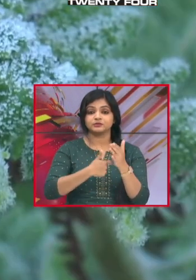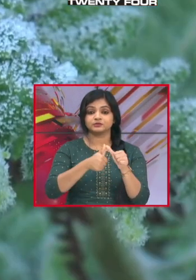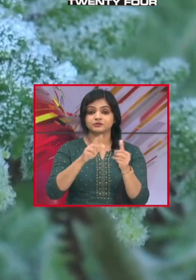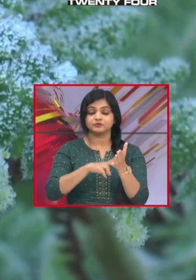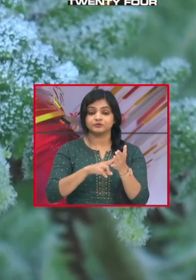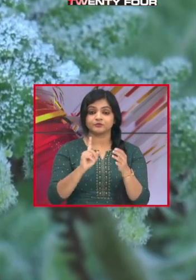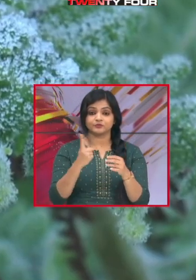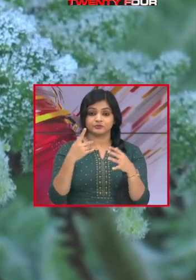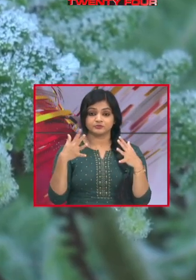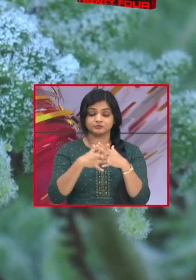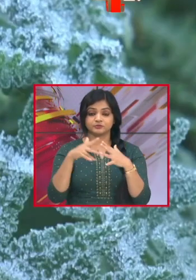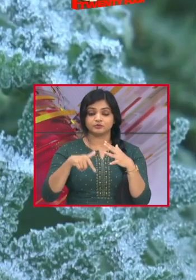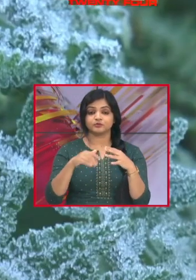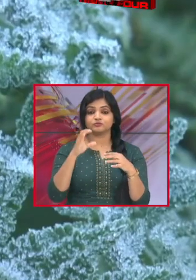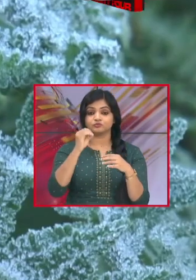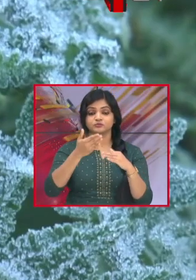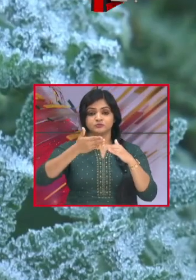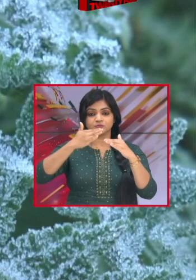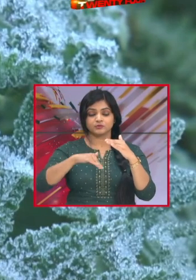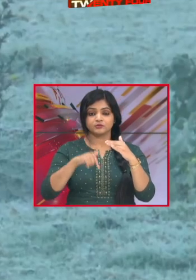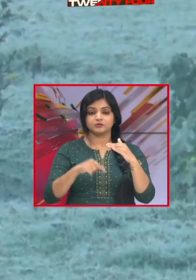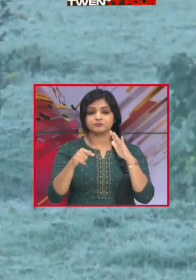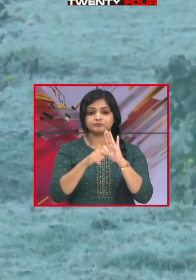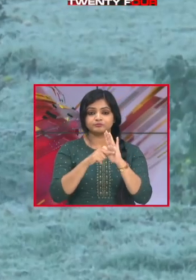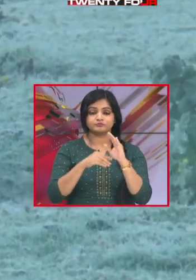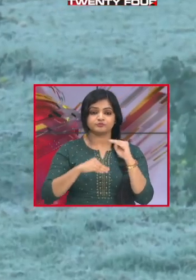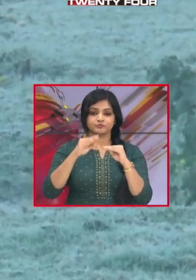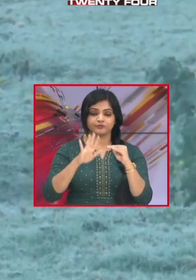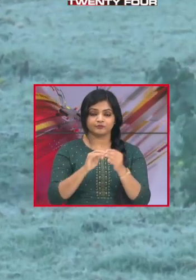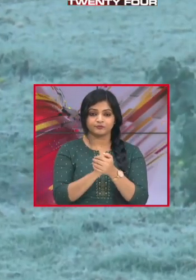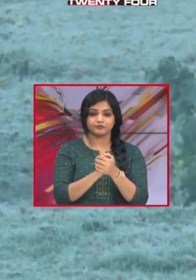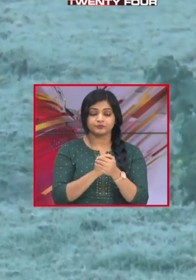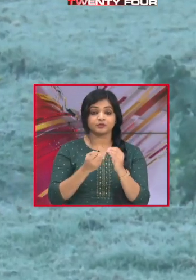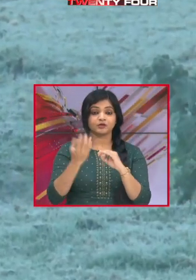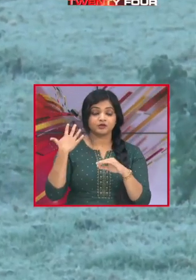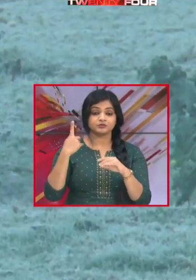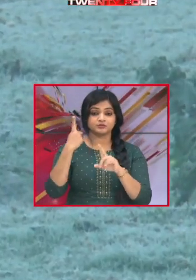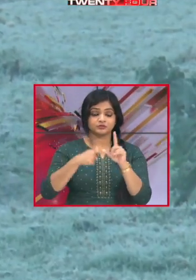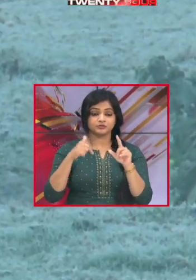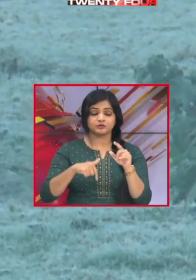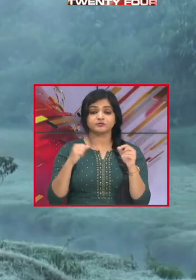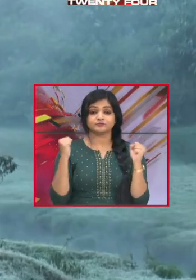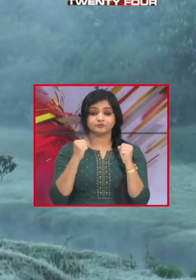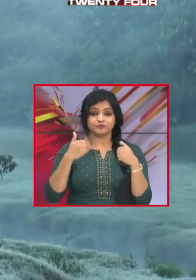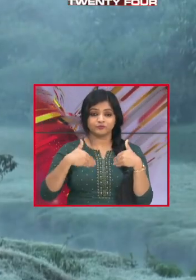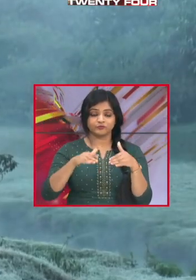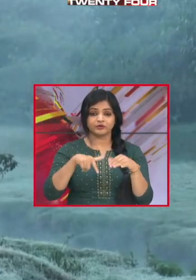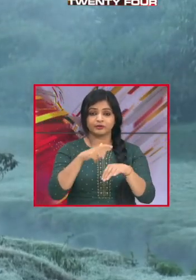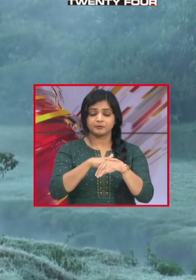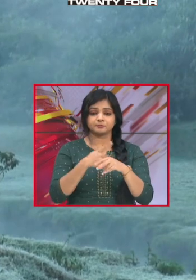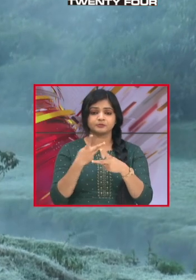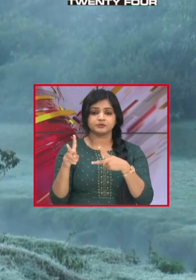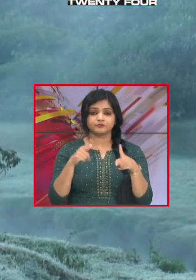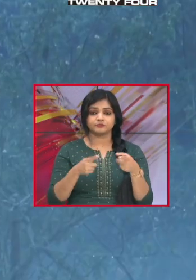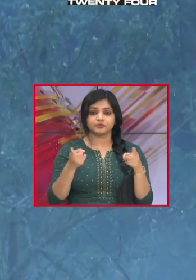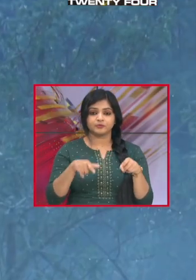ആദ്യാഴ്ചയിൽ താപനില 0 degree നിന്നും താഴേക്ക് പോകുന്നതും പതിവാണ്. എന്നാൽ കഴിഞ്ഞ കുറച്ച് വർഷങ്ങളായി ശൈത്യകാലത്തിൻ്റെ രീതികൾക്ക് വലിയ മാറ്റം